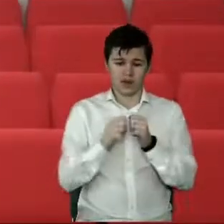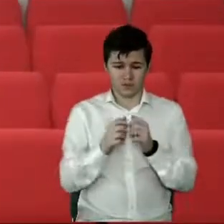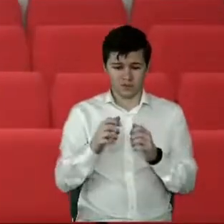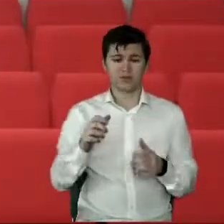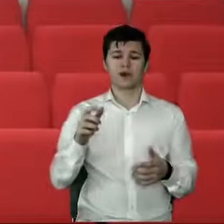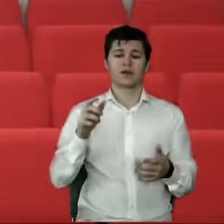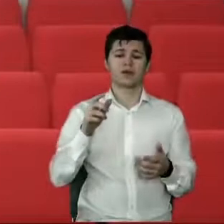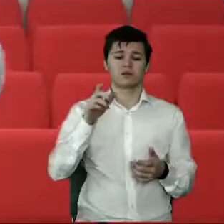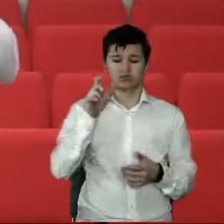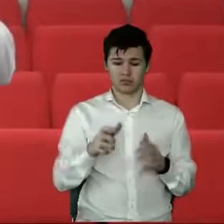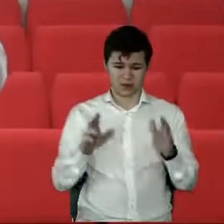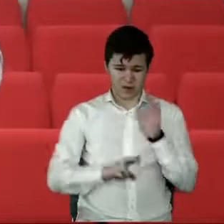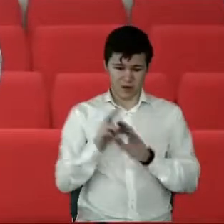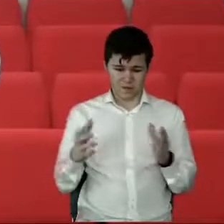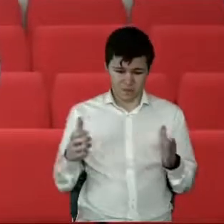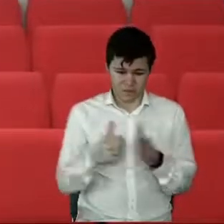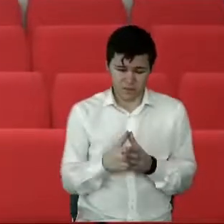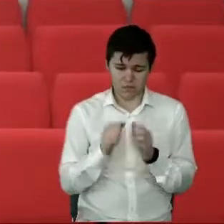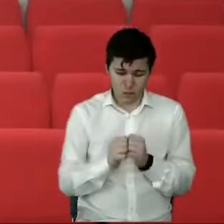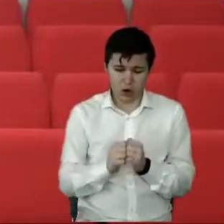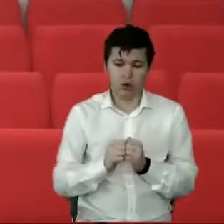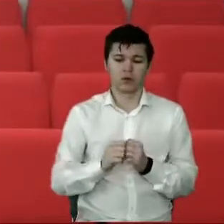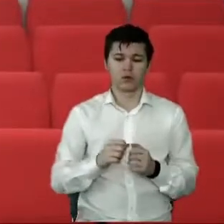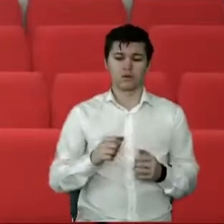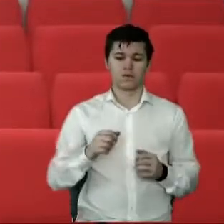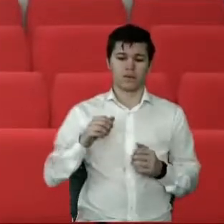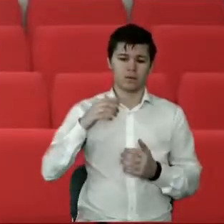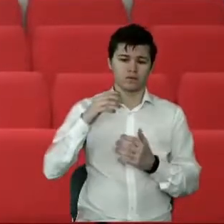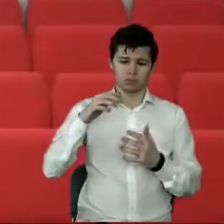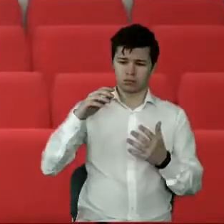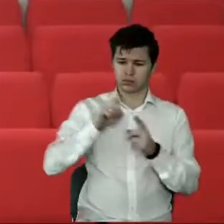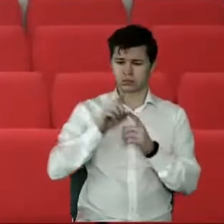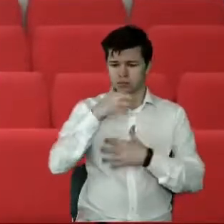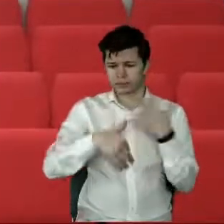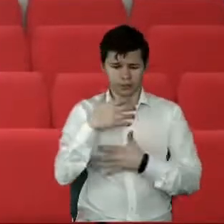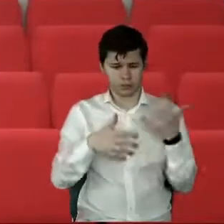не безразлична Господу, и Он совершил дела, угодные Ему.